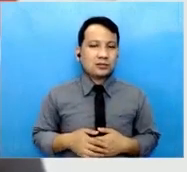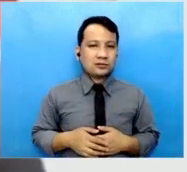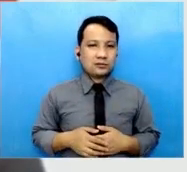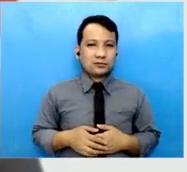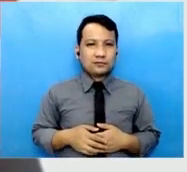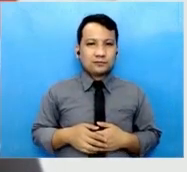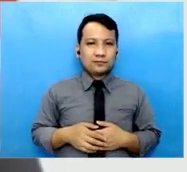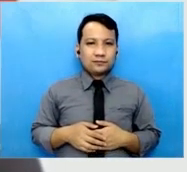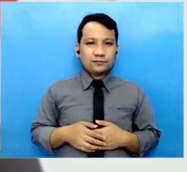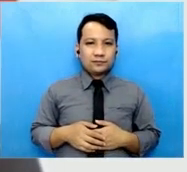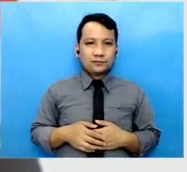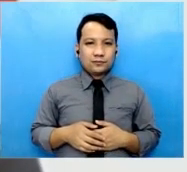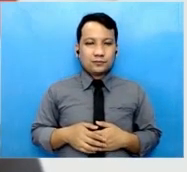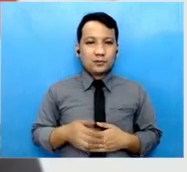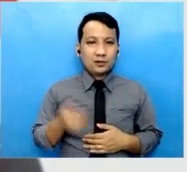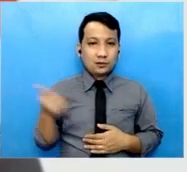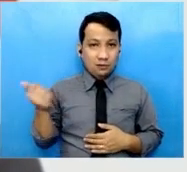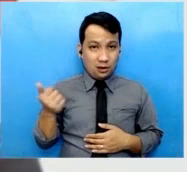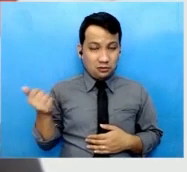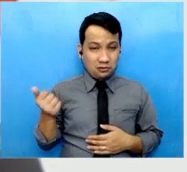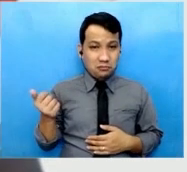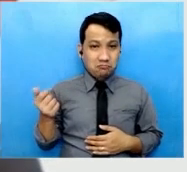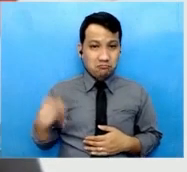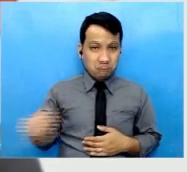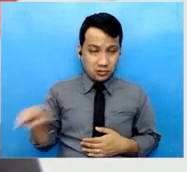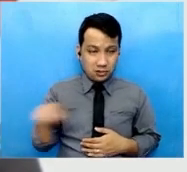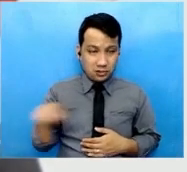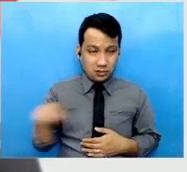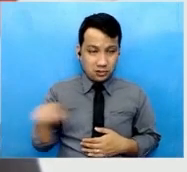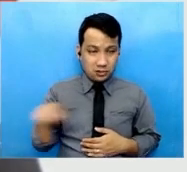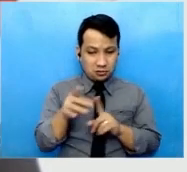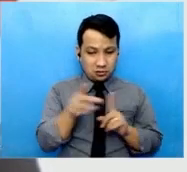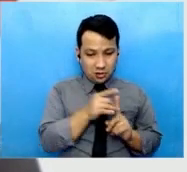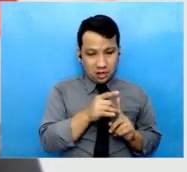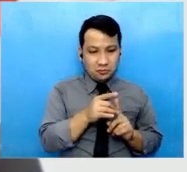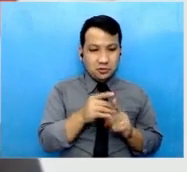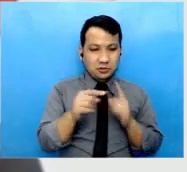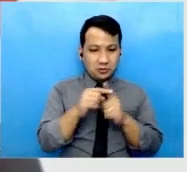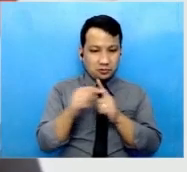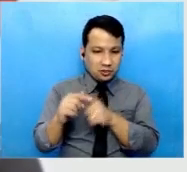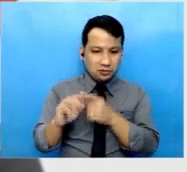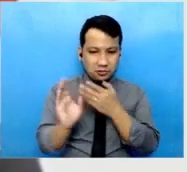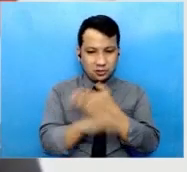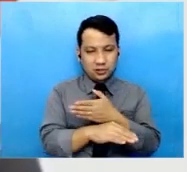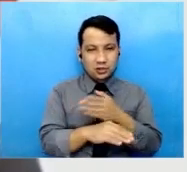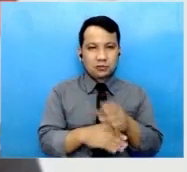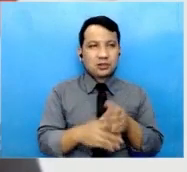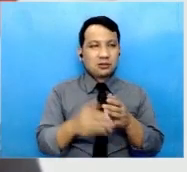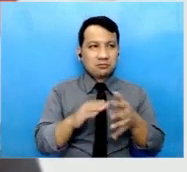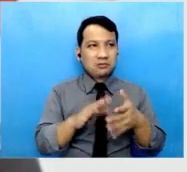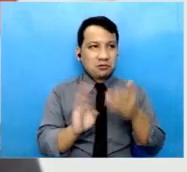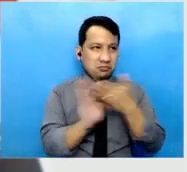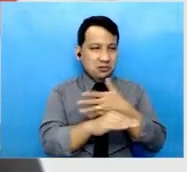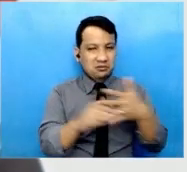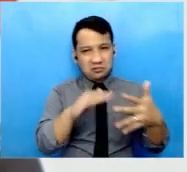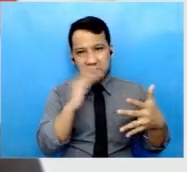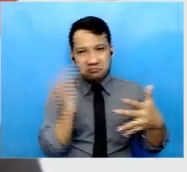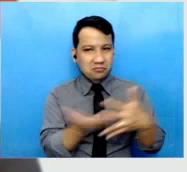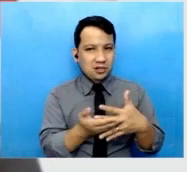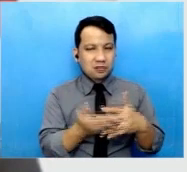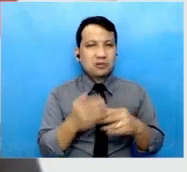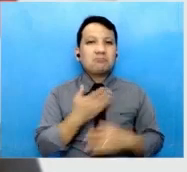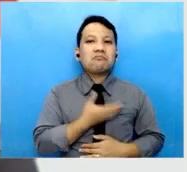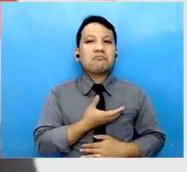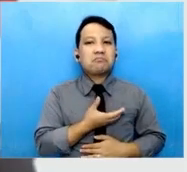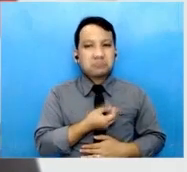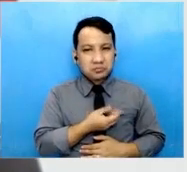iba naman, dahil nahawa yung buong pamilya, pagbalik nila, nag-file na ng resignation dahil natatakot na rin yung